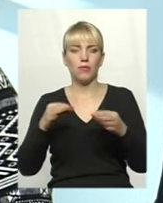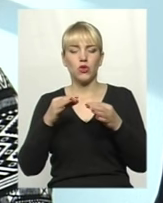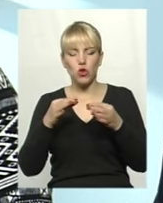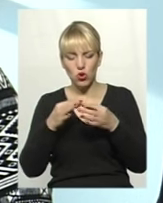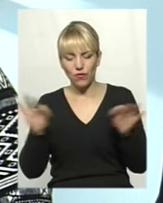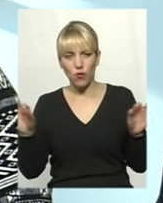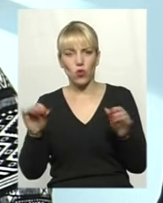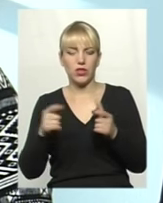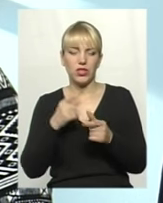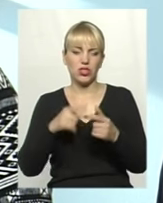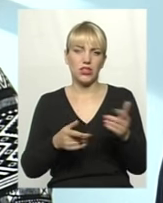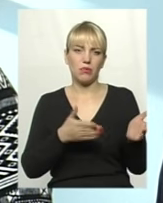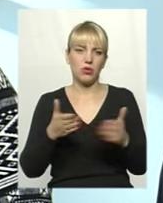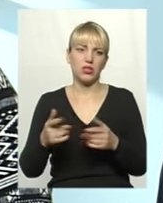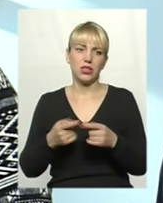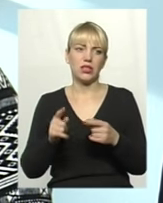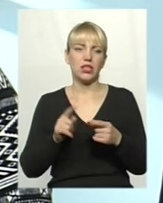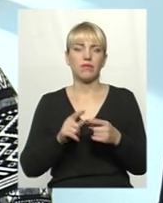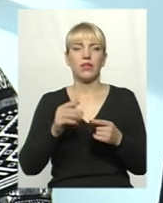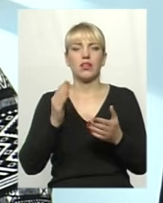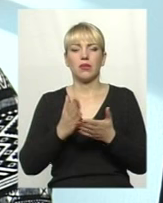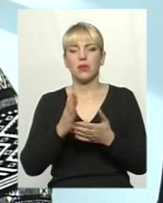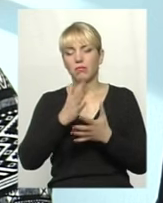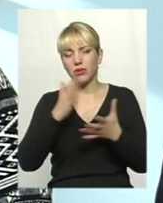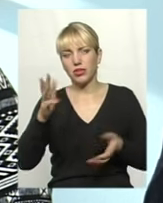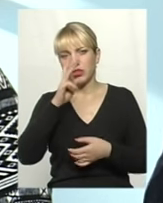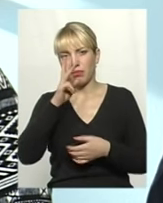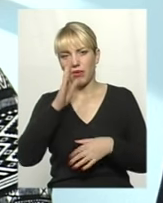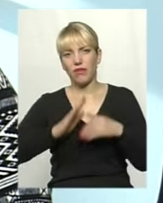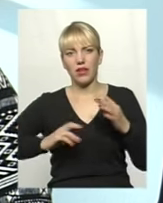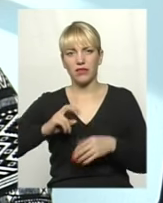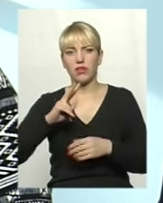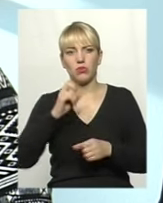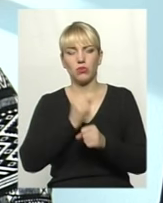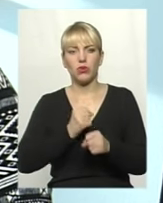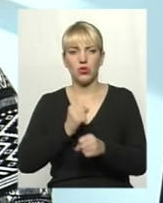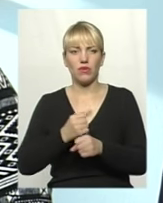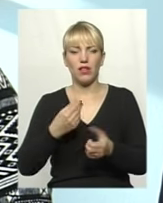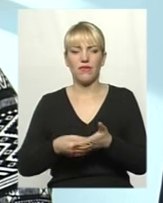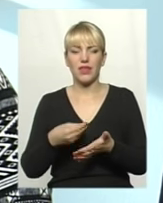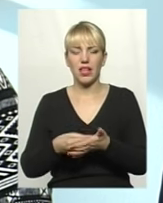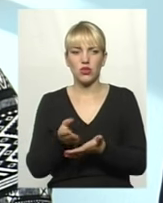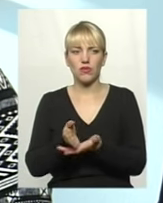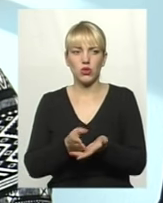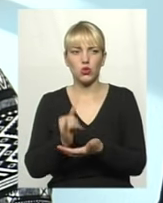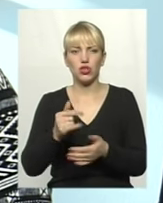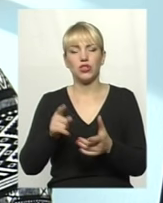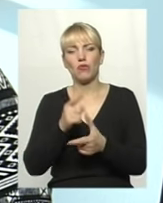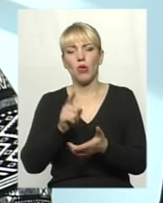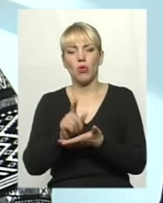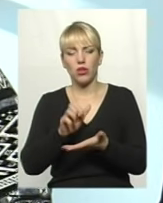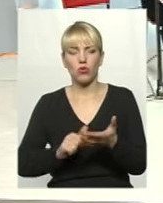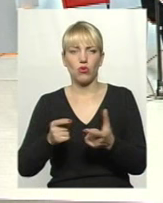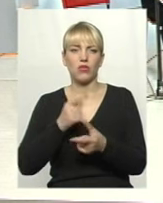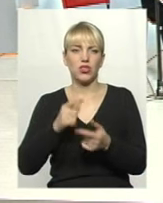чи запропонувати, скажімо, вищу заробітну плату фахівцям, які працювали чи в фінансових службах, чи в податковій, чи в казначействі,